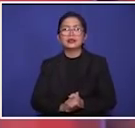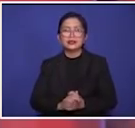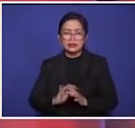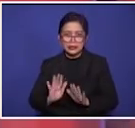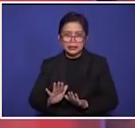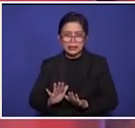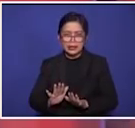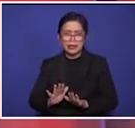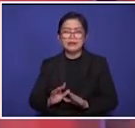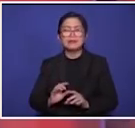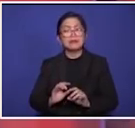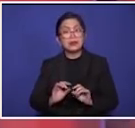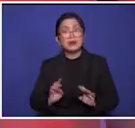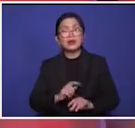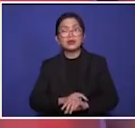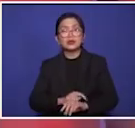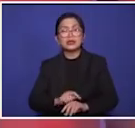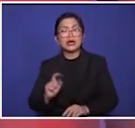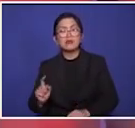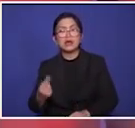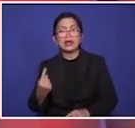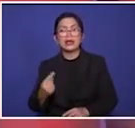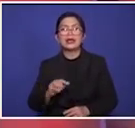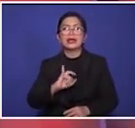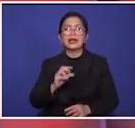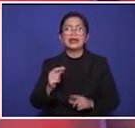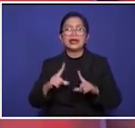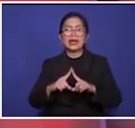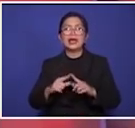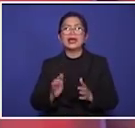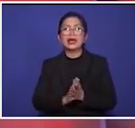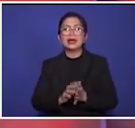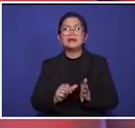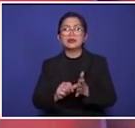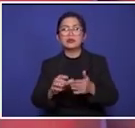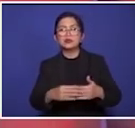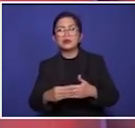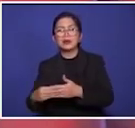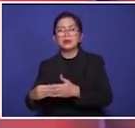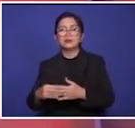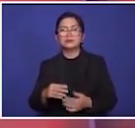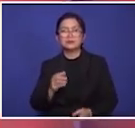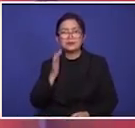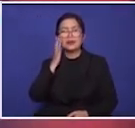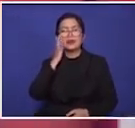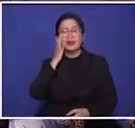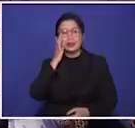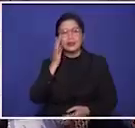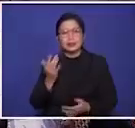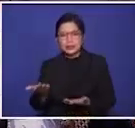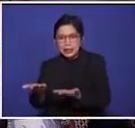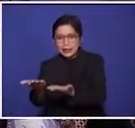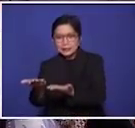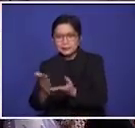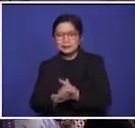memulai dan Ira akan tetap memandu jalannya debat pada segmen kali ini Ira Ya silakan Selanjutnya kami